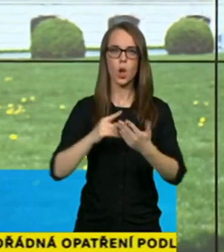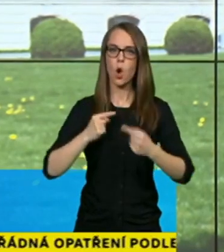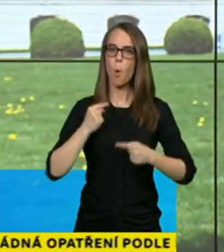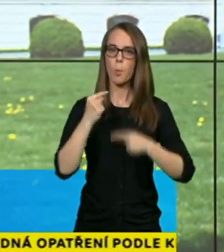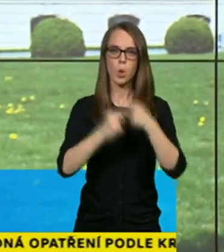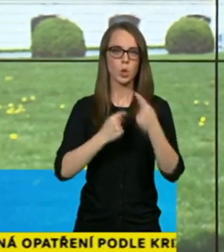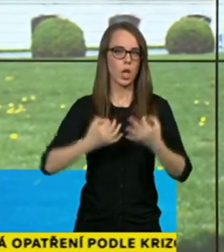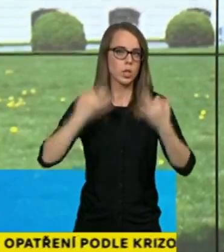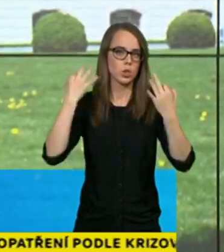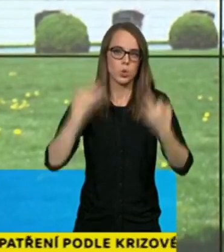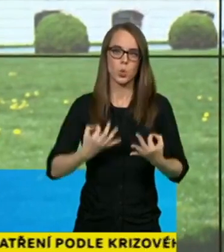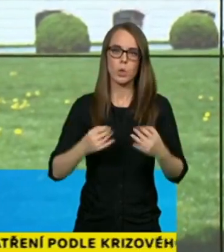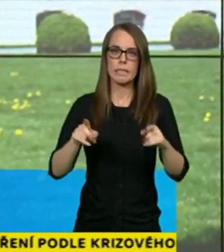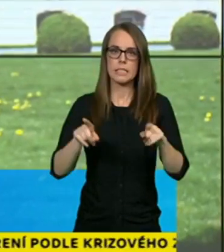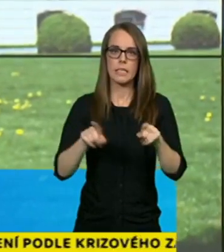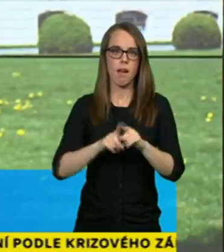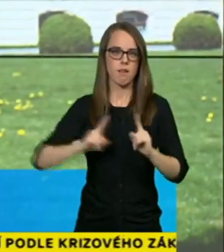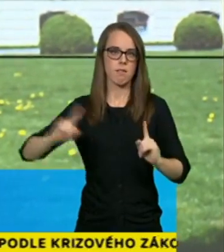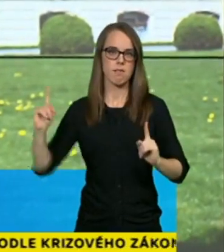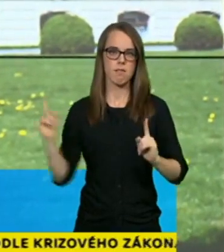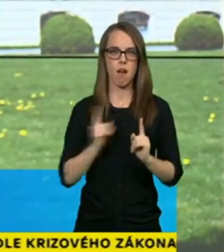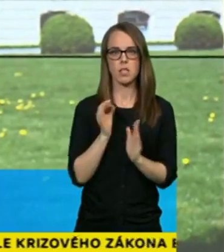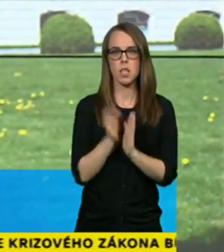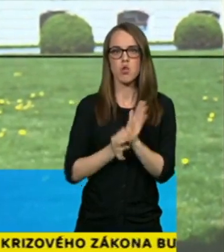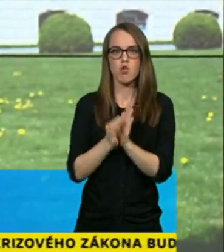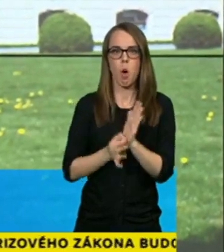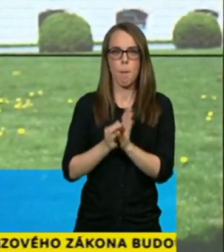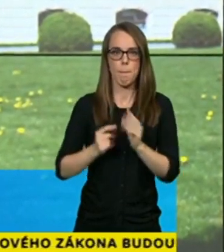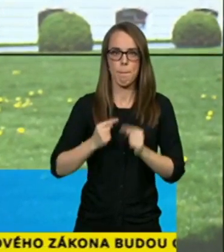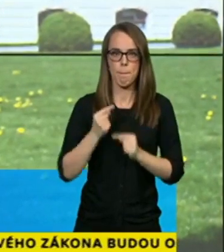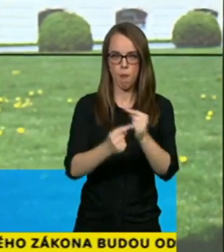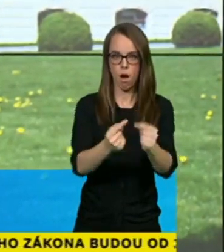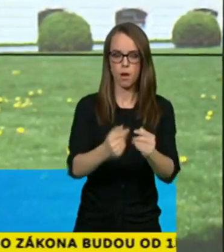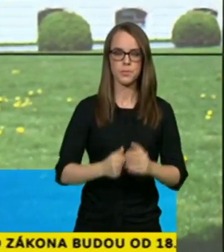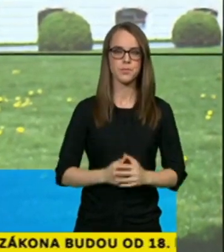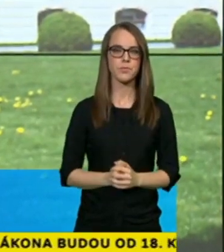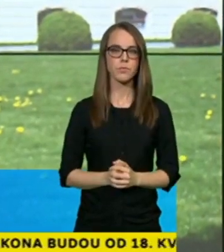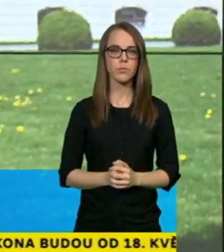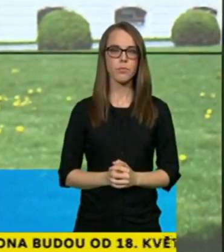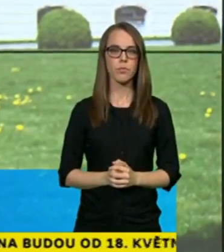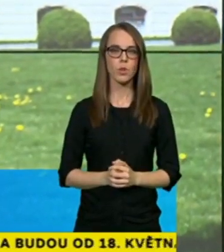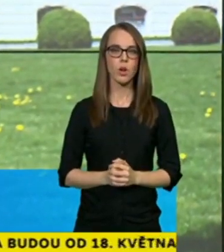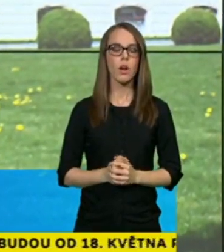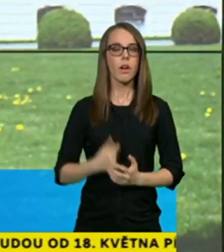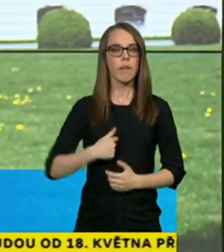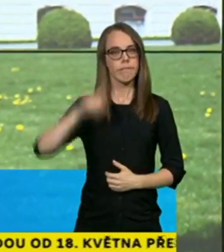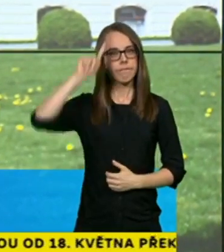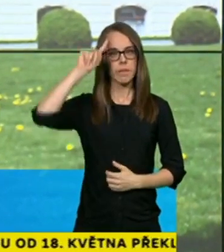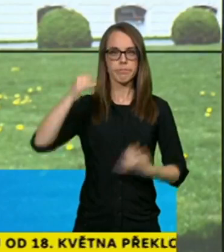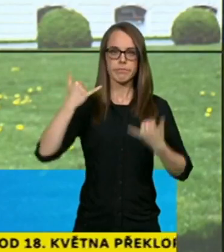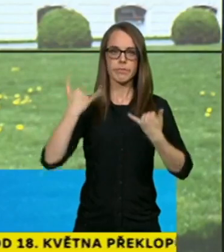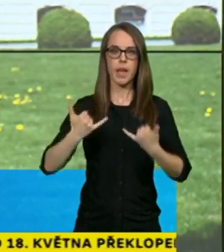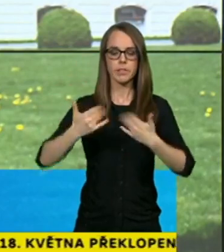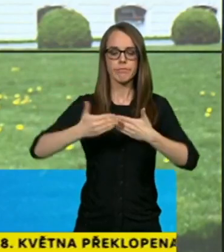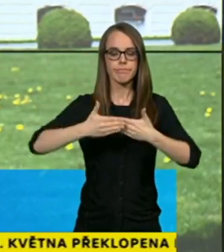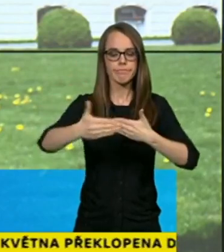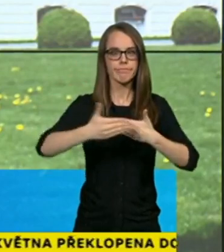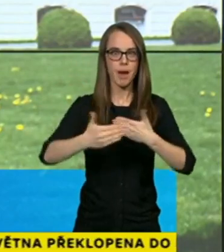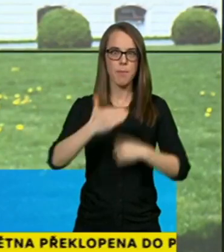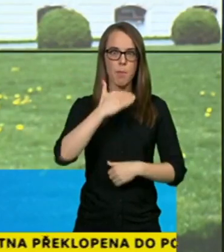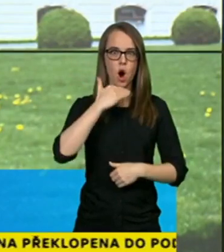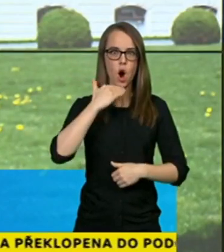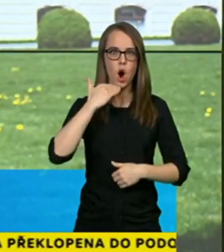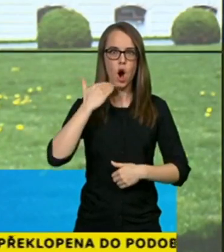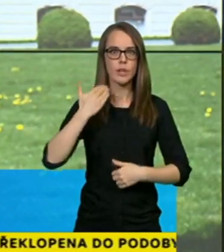protože čeká nás ještě celá řada výběrových řízení, které musíme ukonat po skončení nouzového stavu